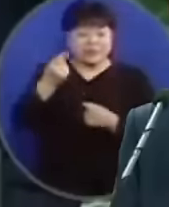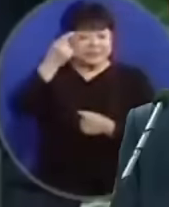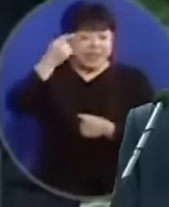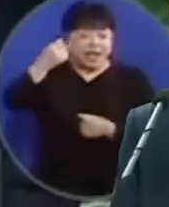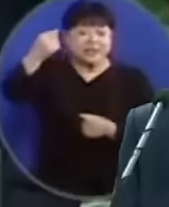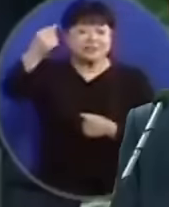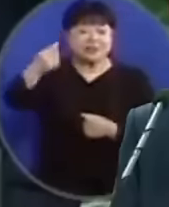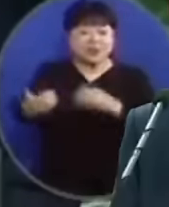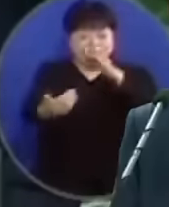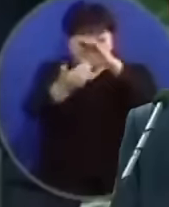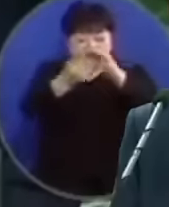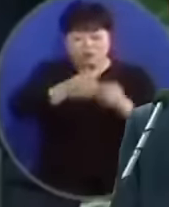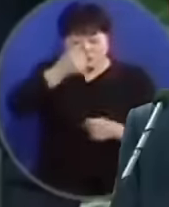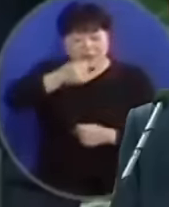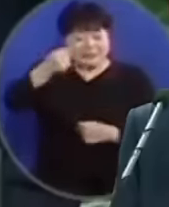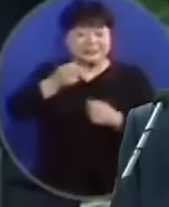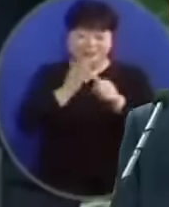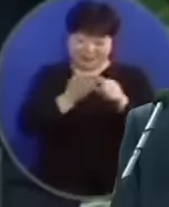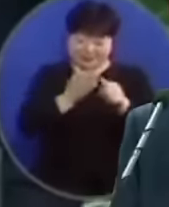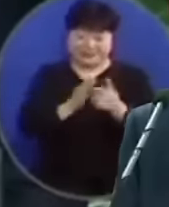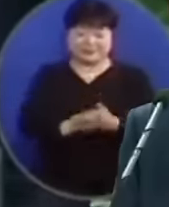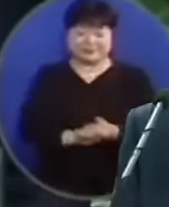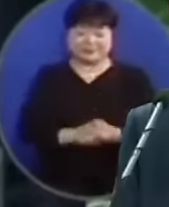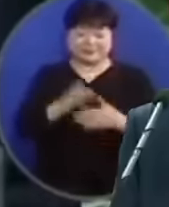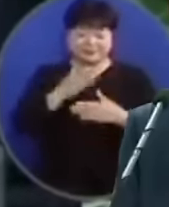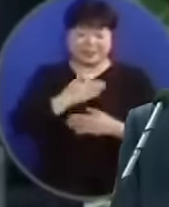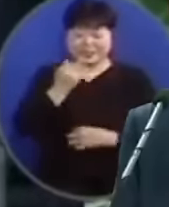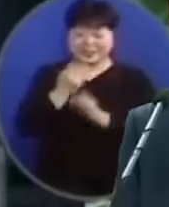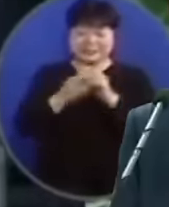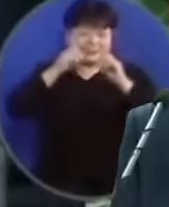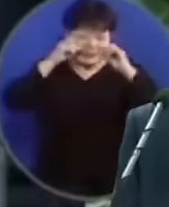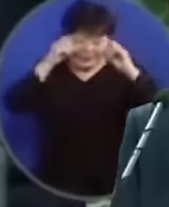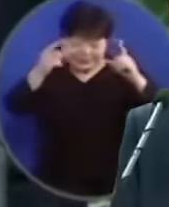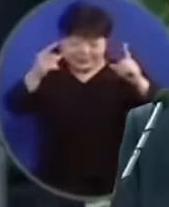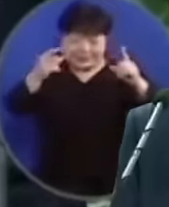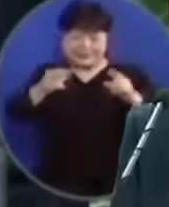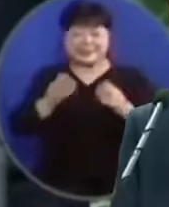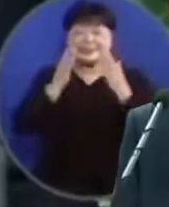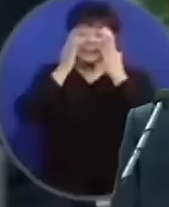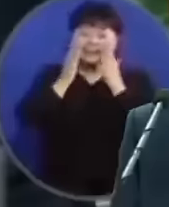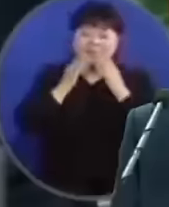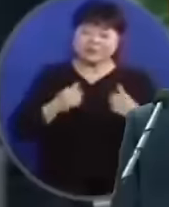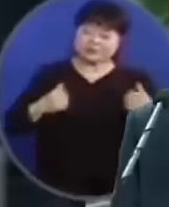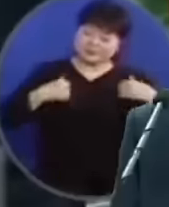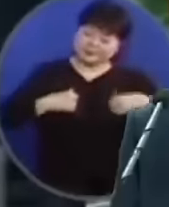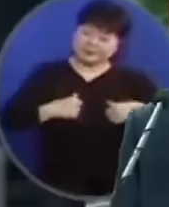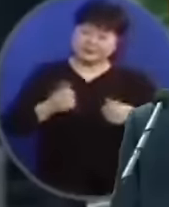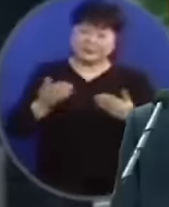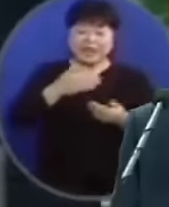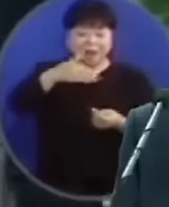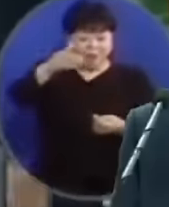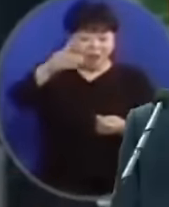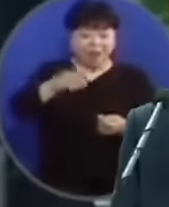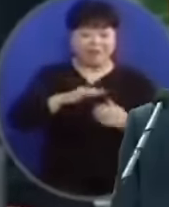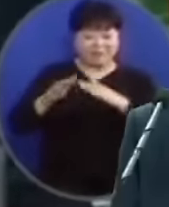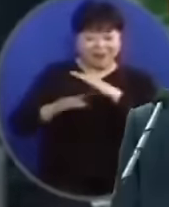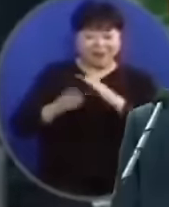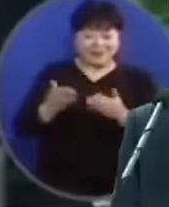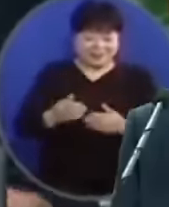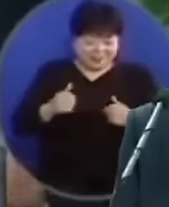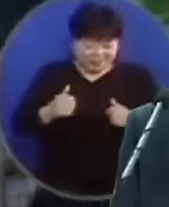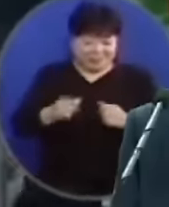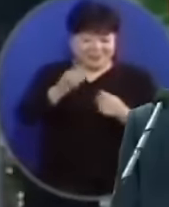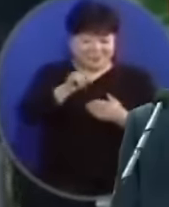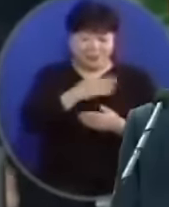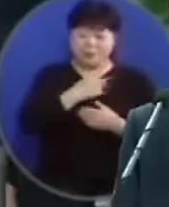생각을 이루어지는 꿈을 가지십시오. 내가 아침에 일찍 일어나서 세수하고 옷 갈아입고 직장에 나가고 가정일을 열심히